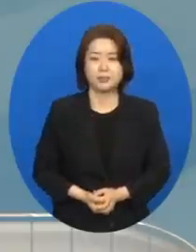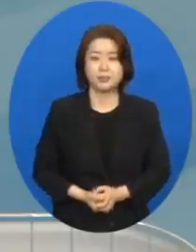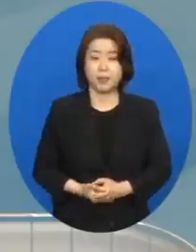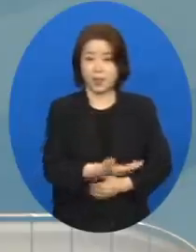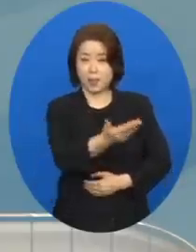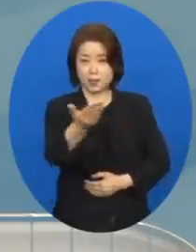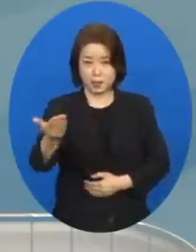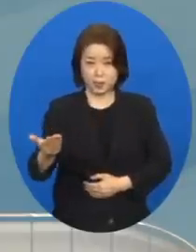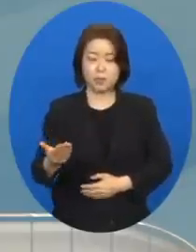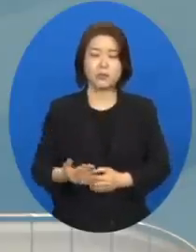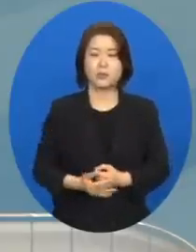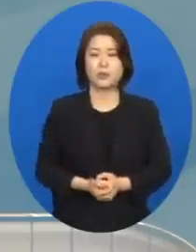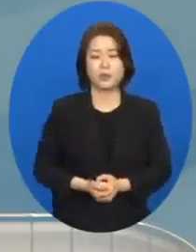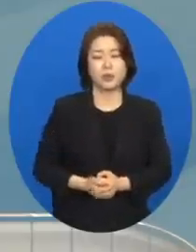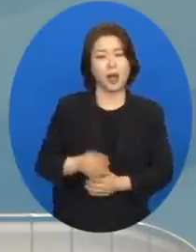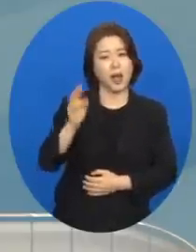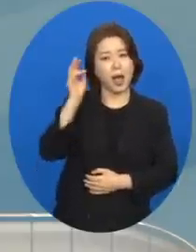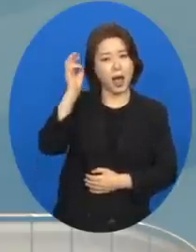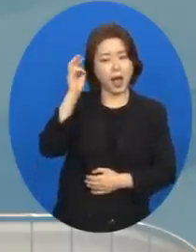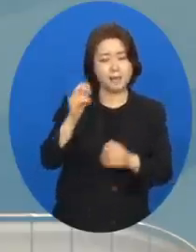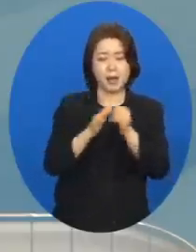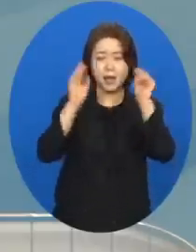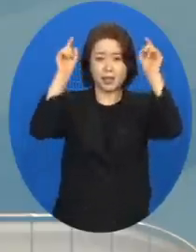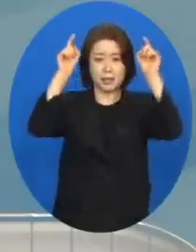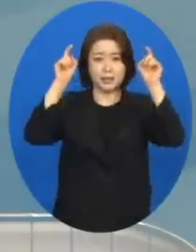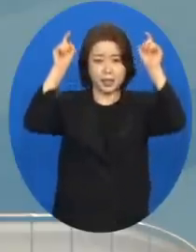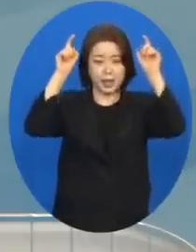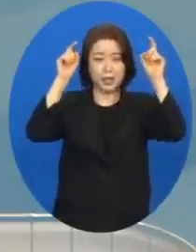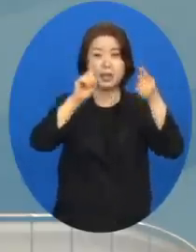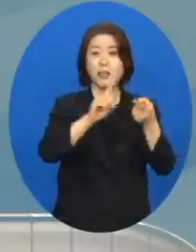여러분들도 아마 양에 대해서